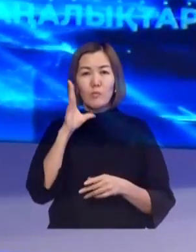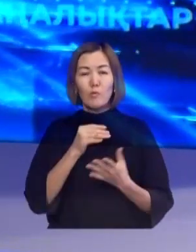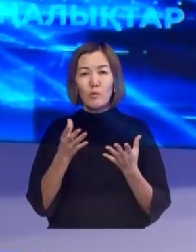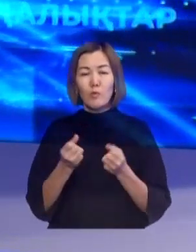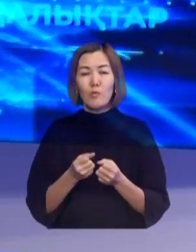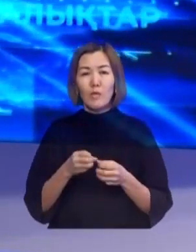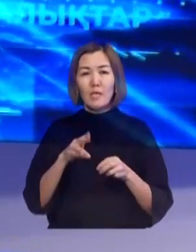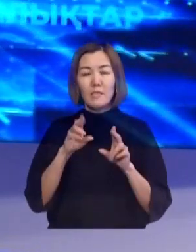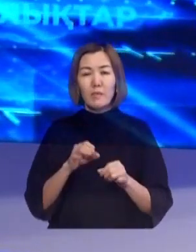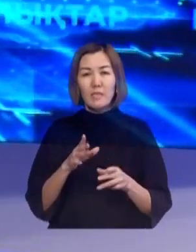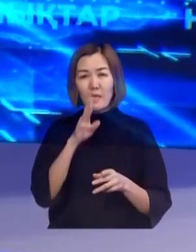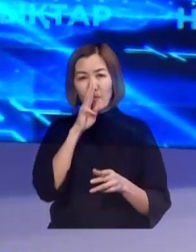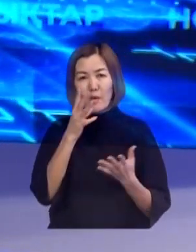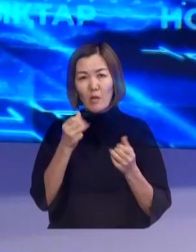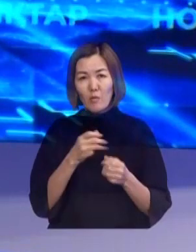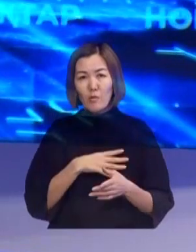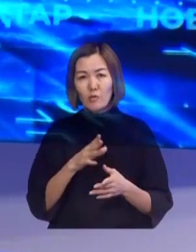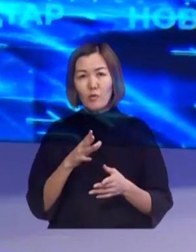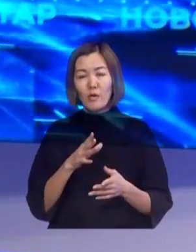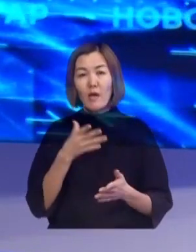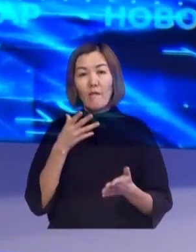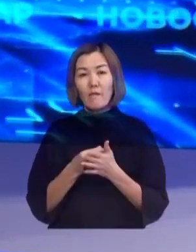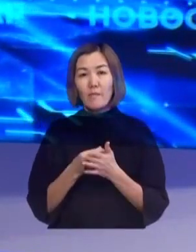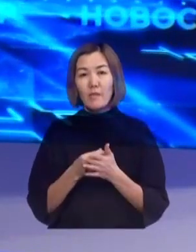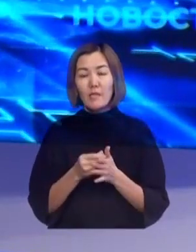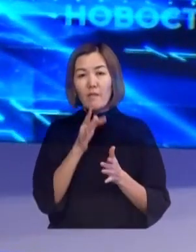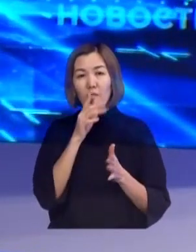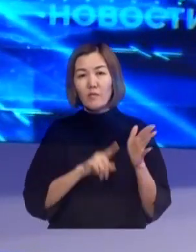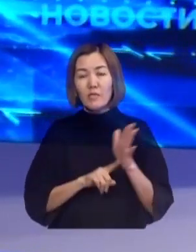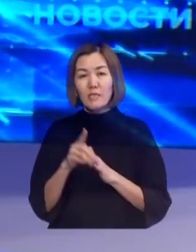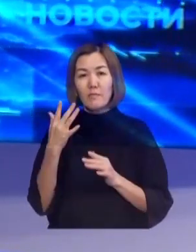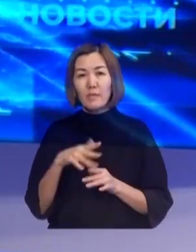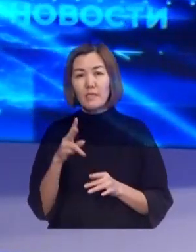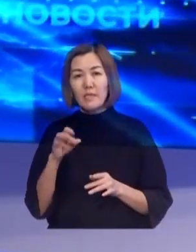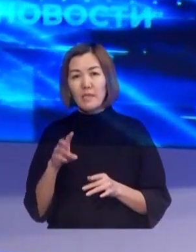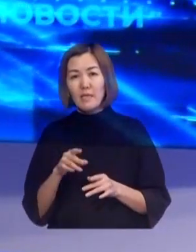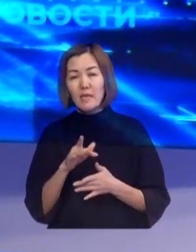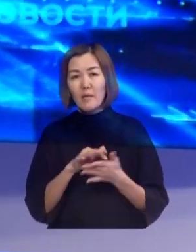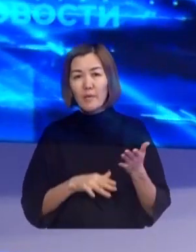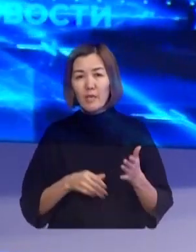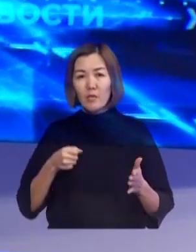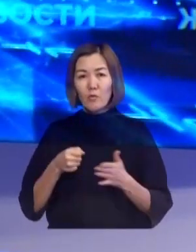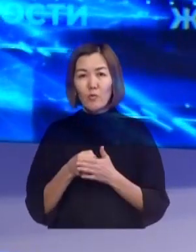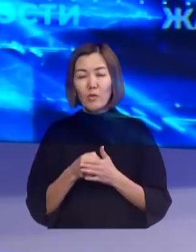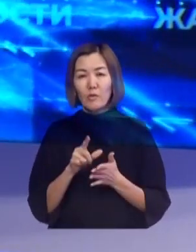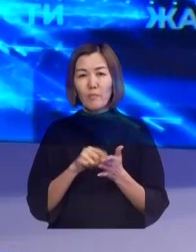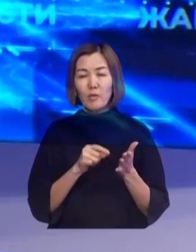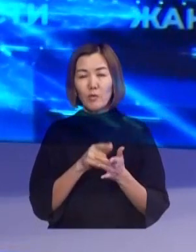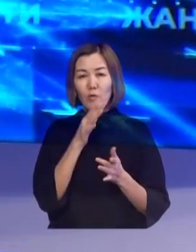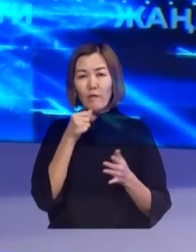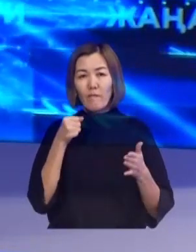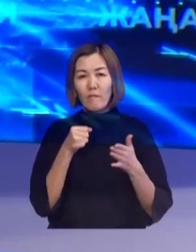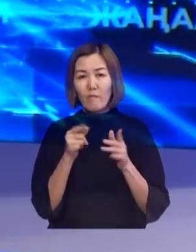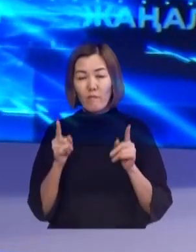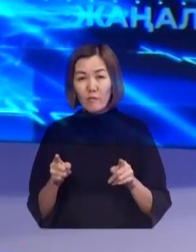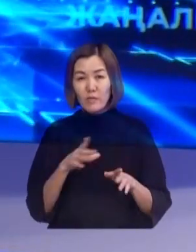специальное пособие. Данная выплата назначается работникам в возрасте от 55 лет и продолжает выплачиваться до наступления пенсионного возраста.